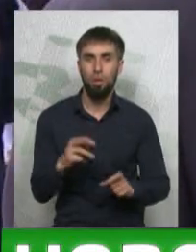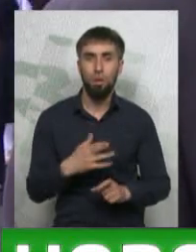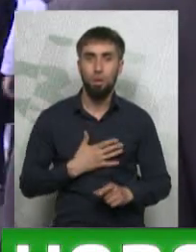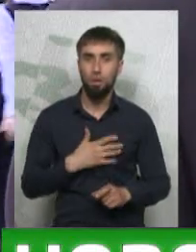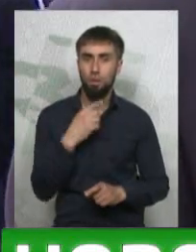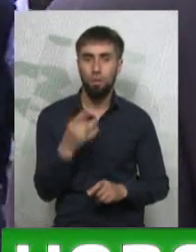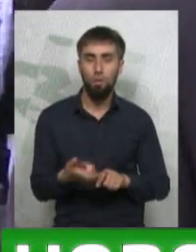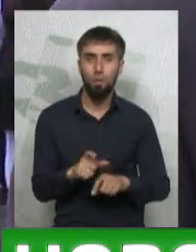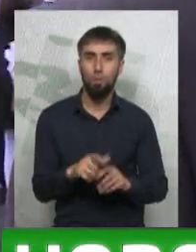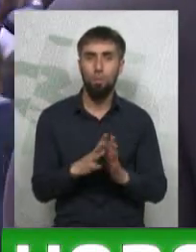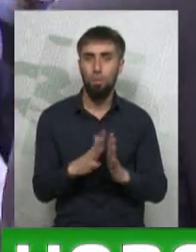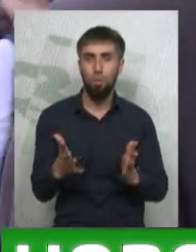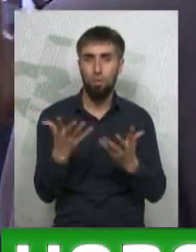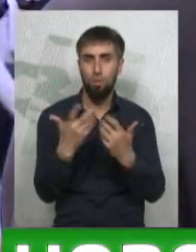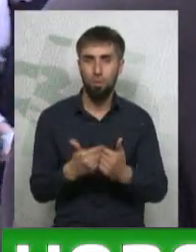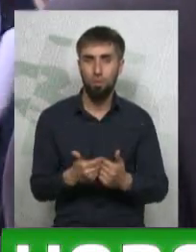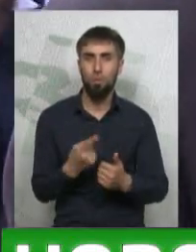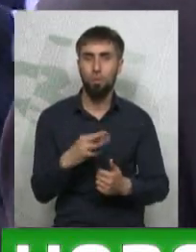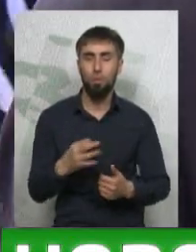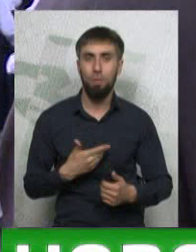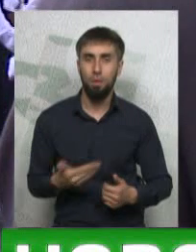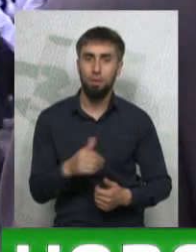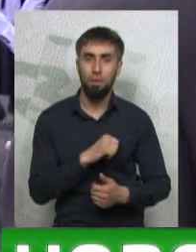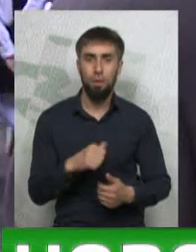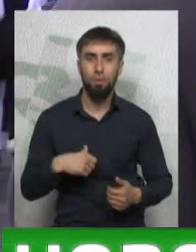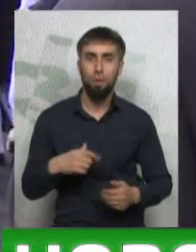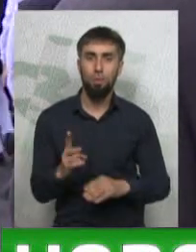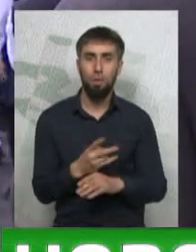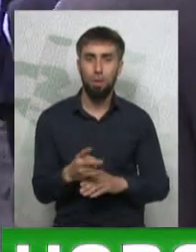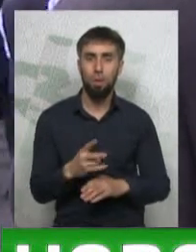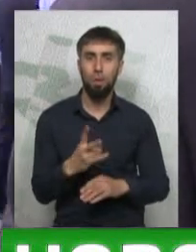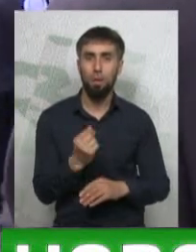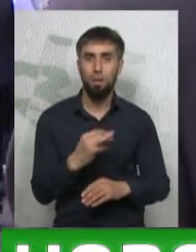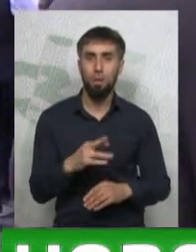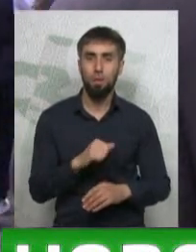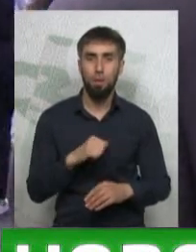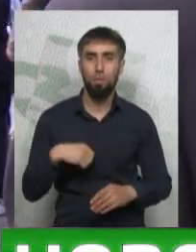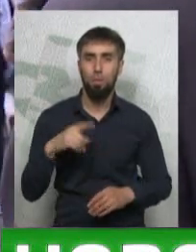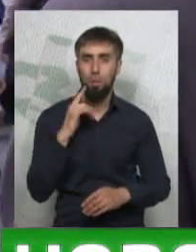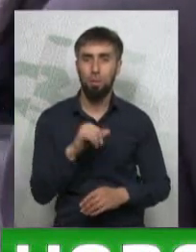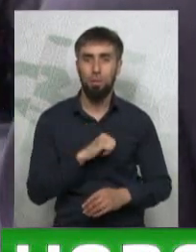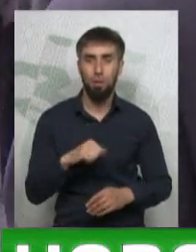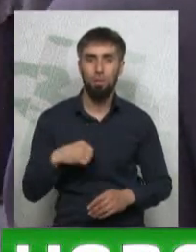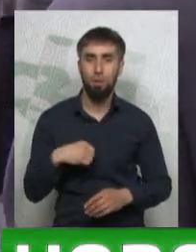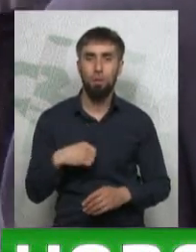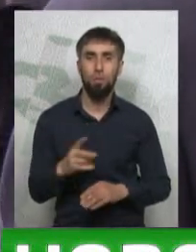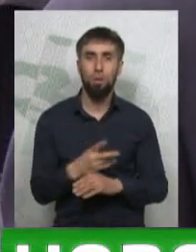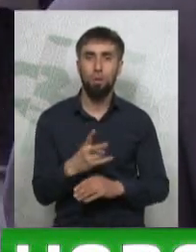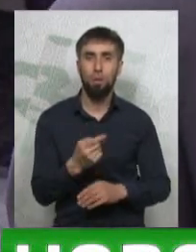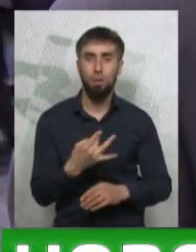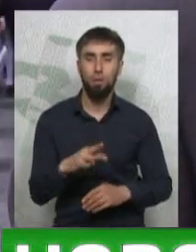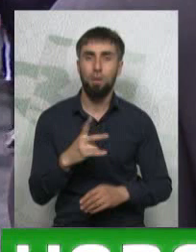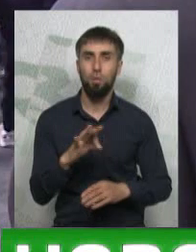нашей республики это огромное число, потому что мы самая маленькая нация в республике, это самая молодая и самая молодая маленькая нация,